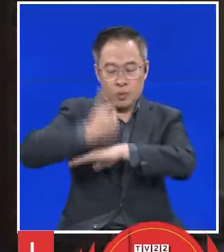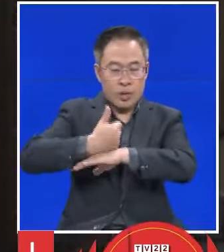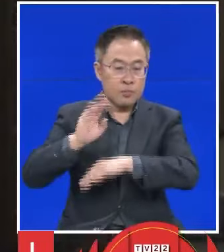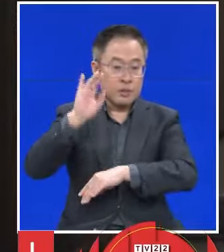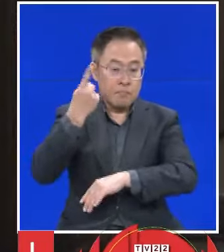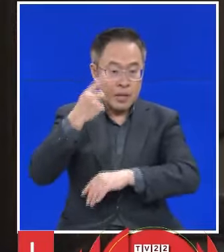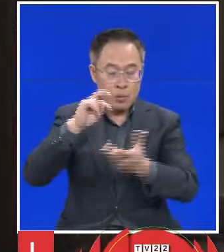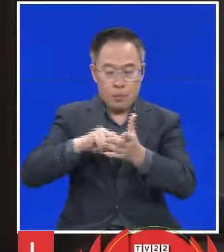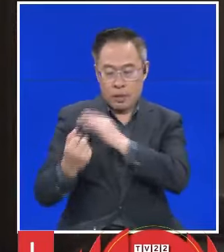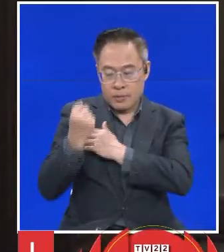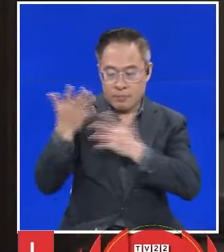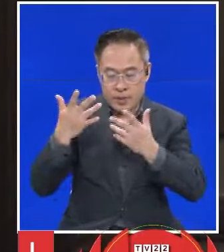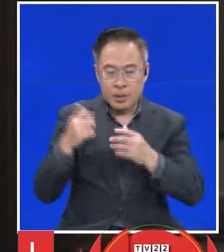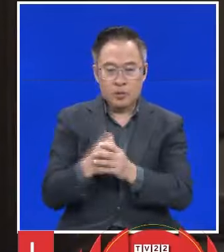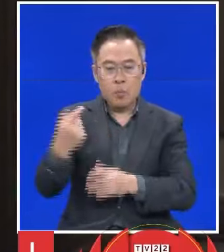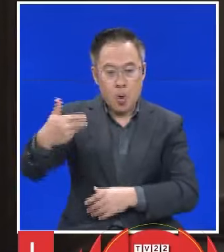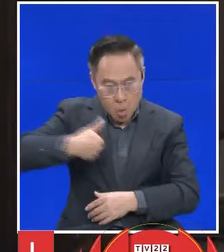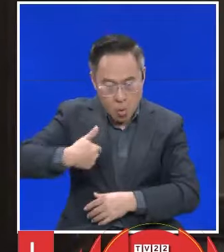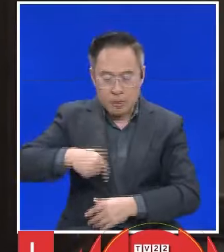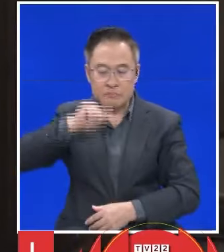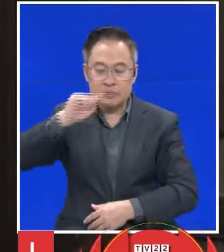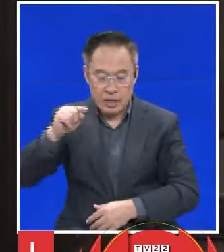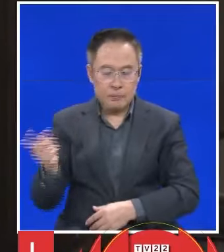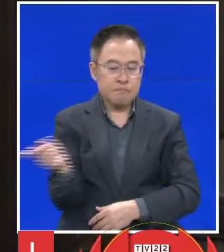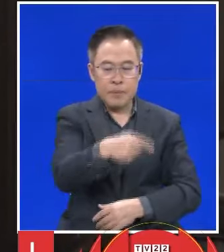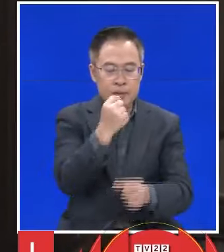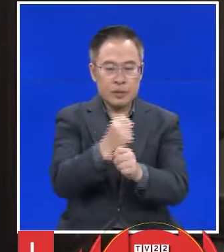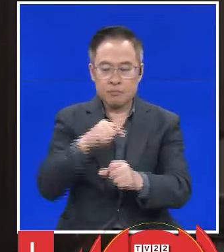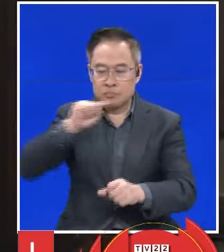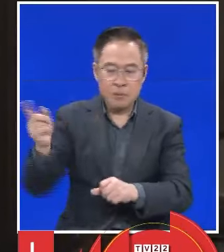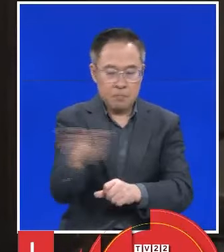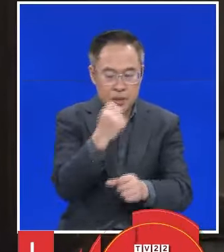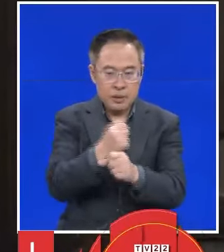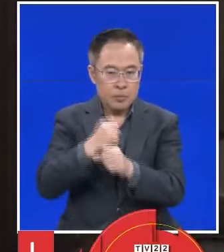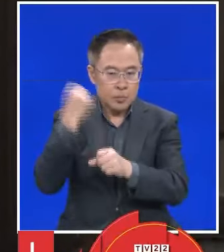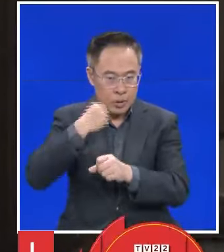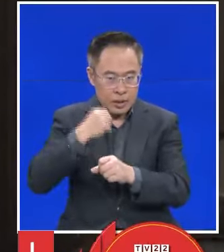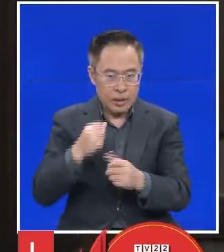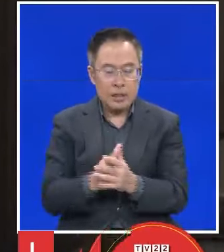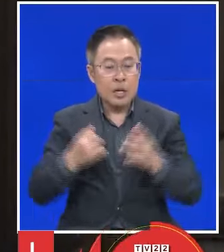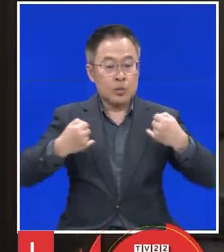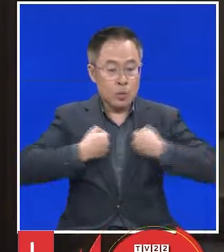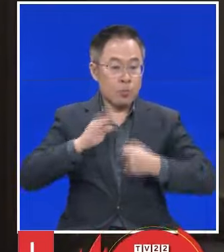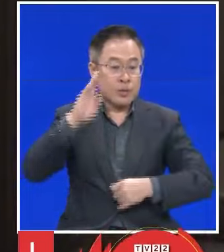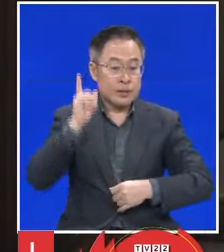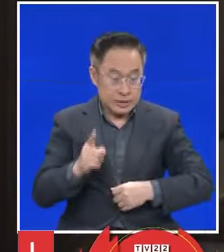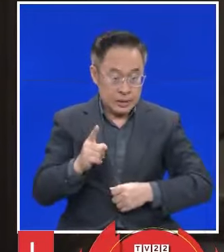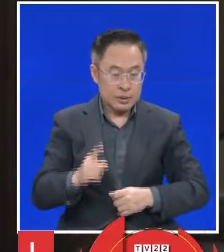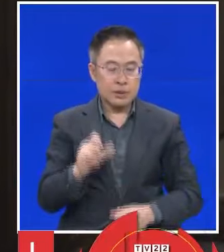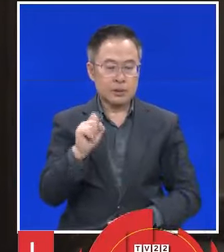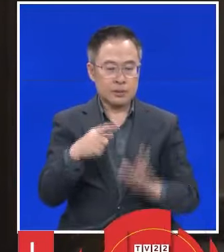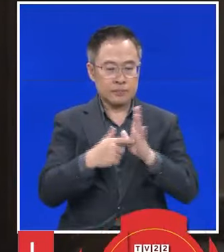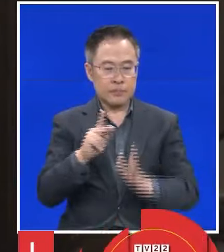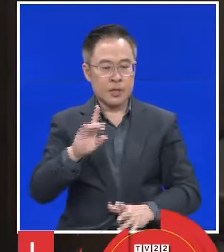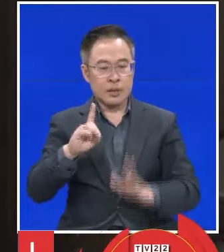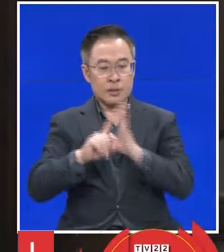และหนี้สินด้วยหรือเปล่าว่าเป็นการยื่นเท็จคุณนิวัชชัยบอกว่าตรวจสอบทั้งหมดค่ะเพราะว่าตอนนี้มีการหยิบยกขึ้นมาพิ